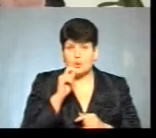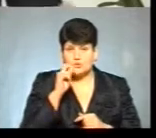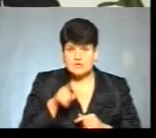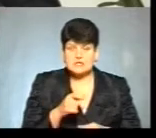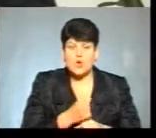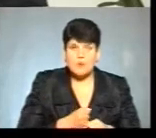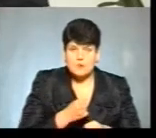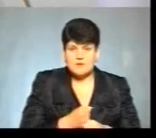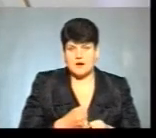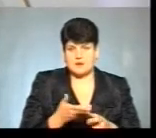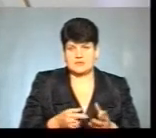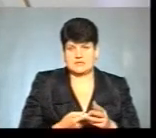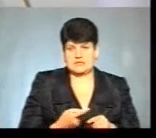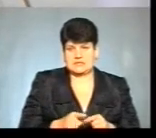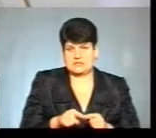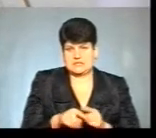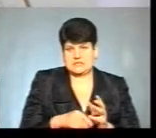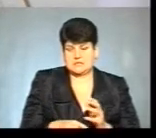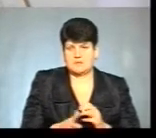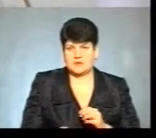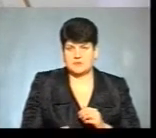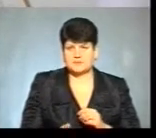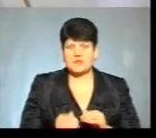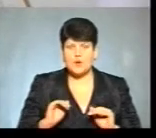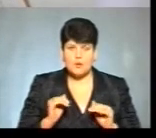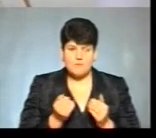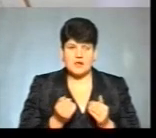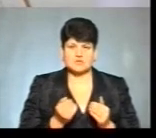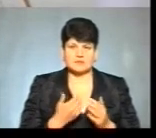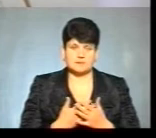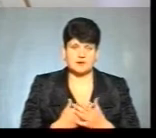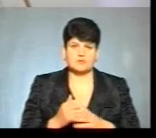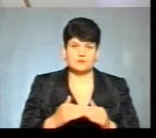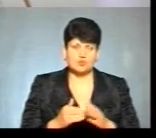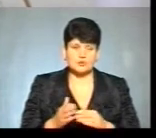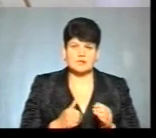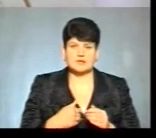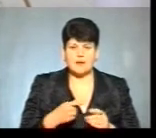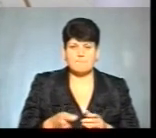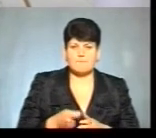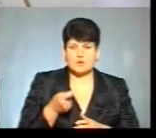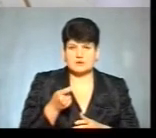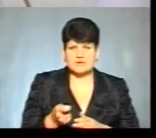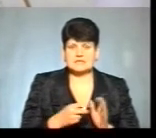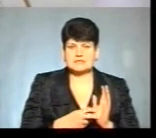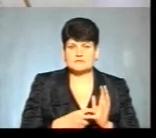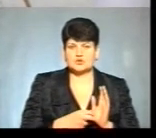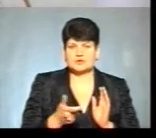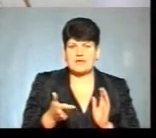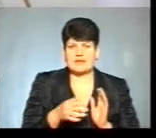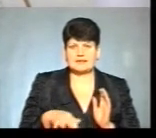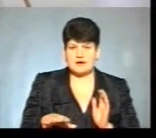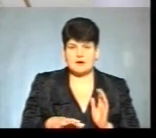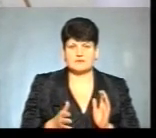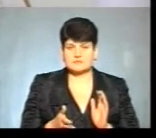обробляє, працює на тій землі. І обмеження в руки, я в своїй правці я подав 700 гектарів